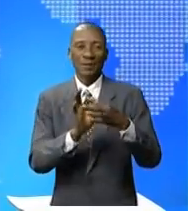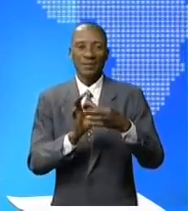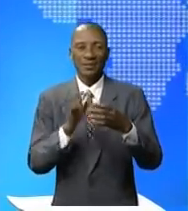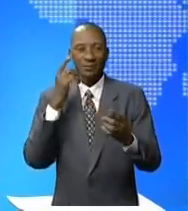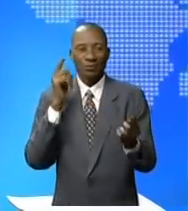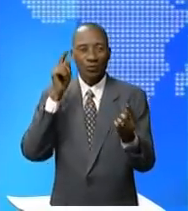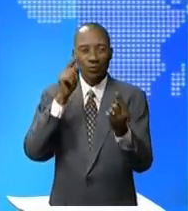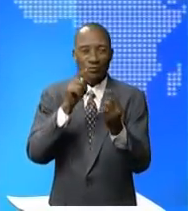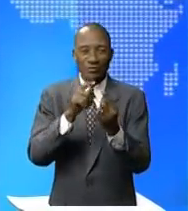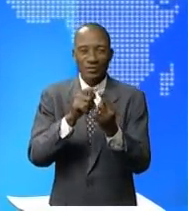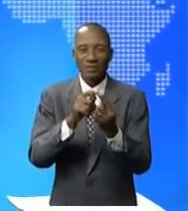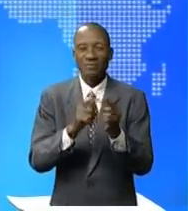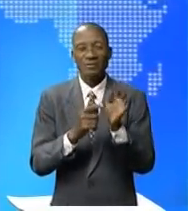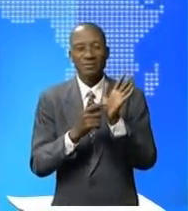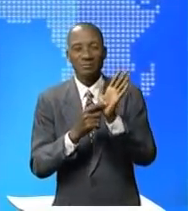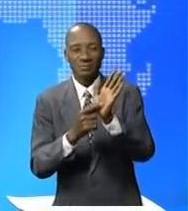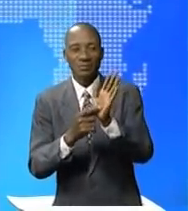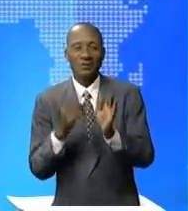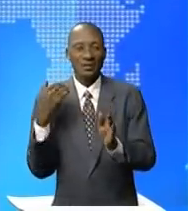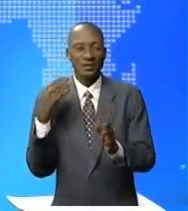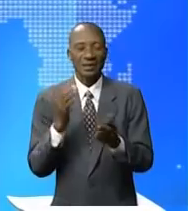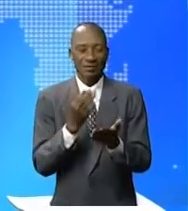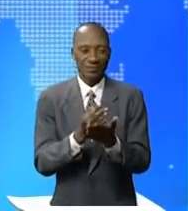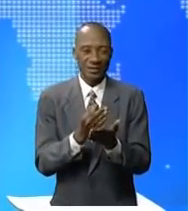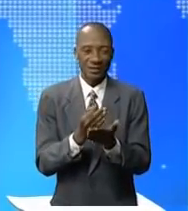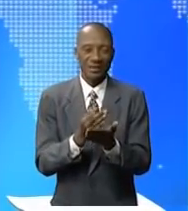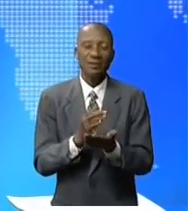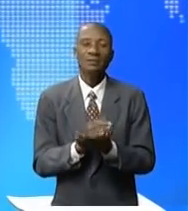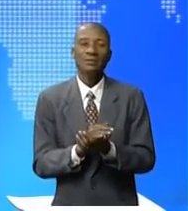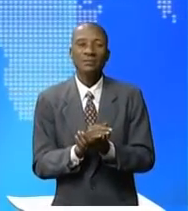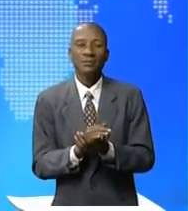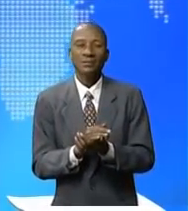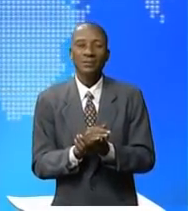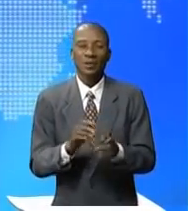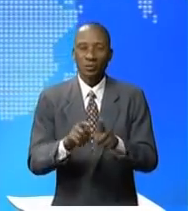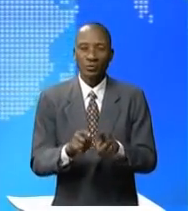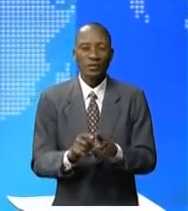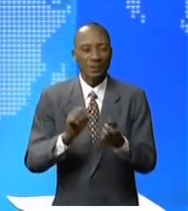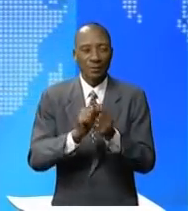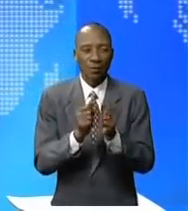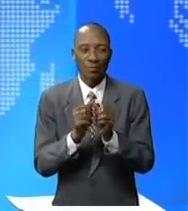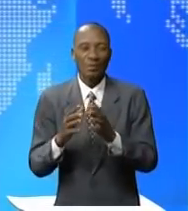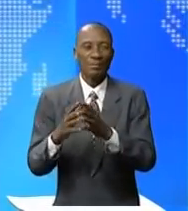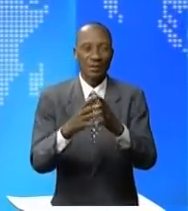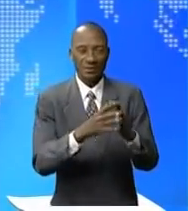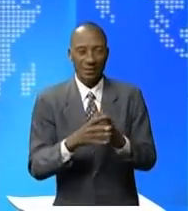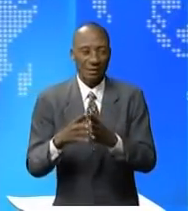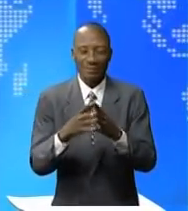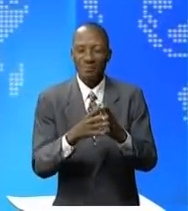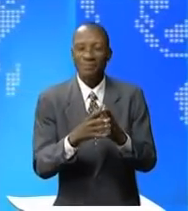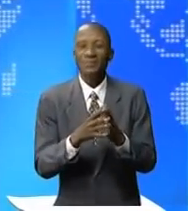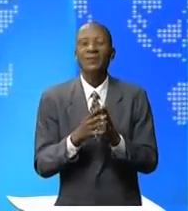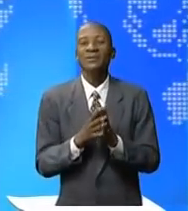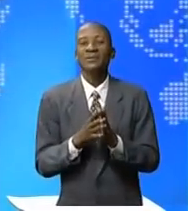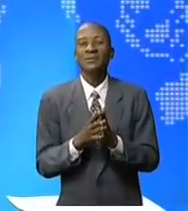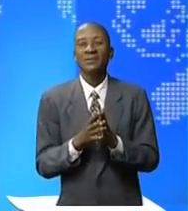de présenter un état des lieux financiers et dégager ainsi une vision commune. C'était en présence de la